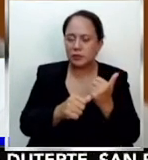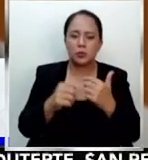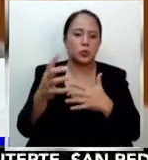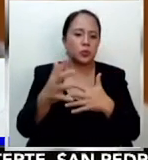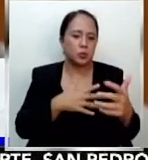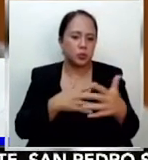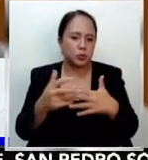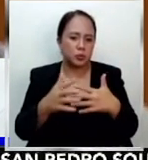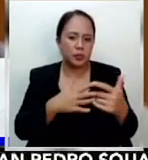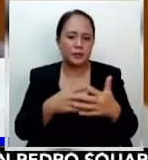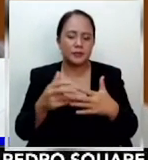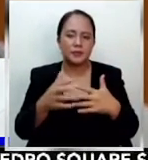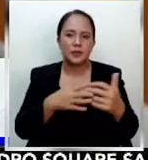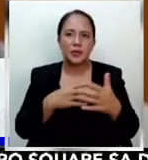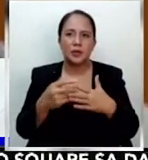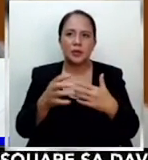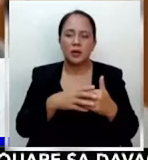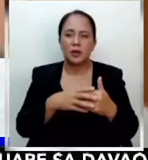these